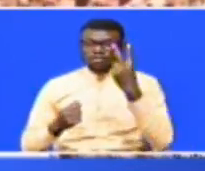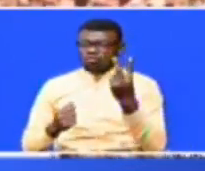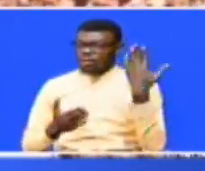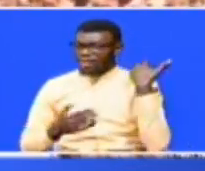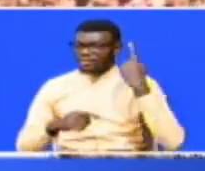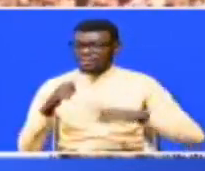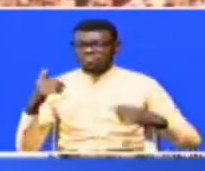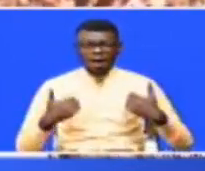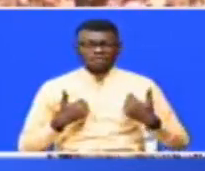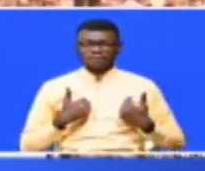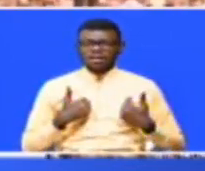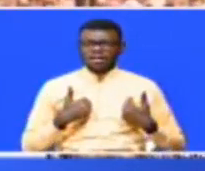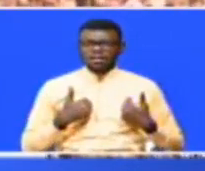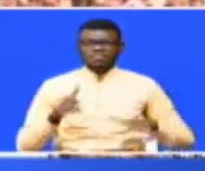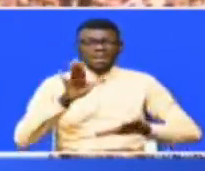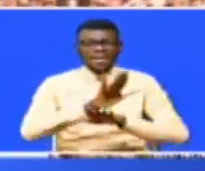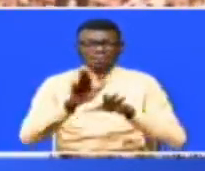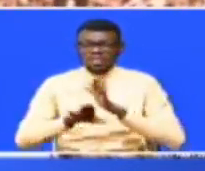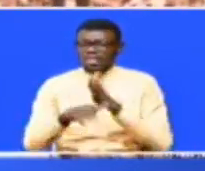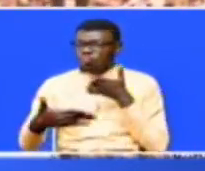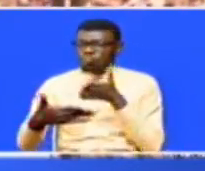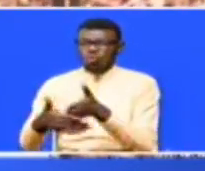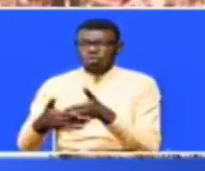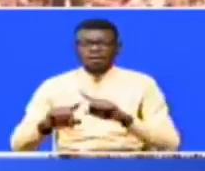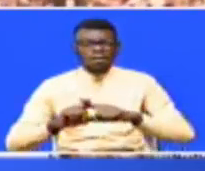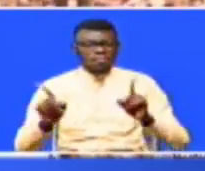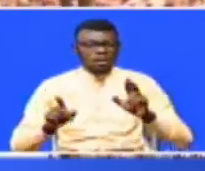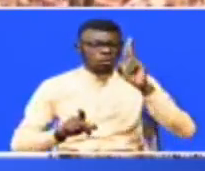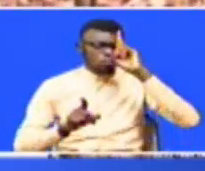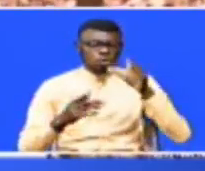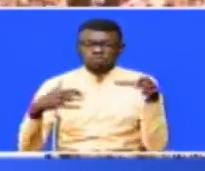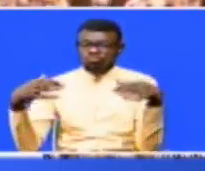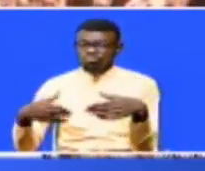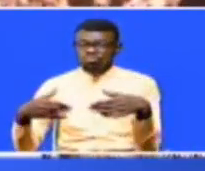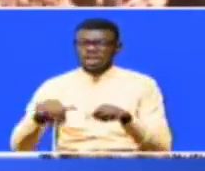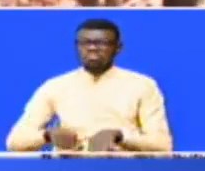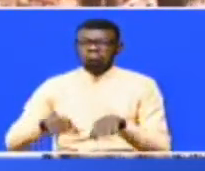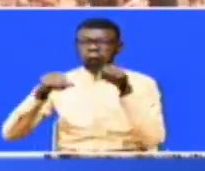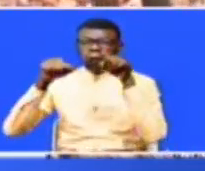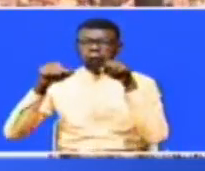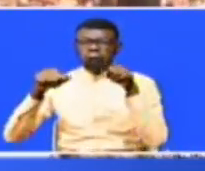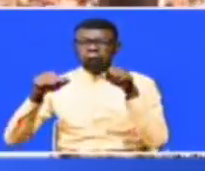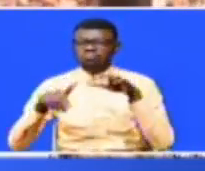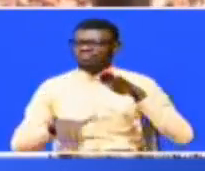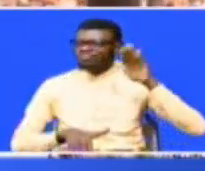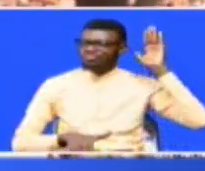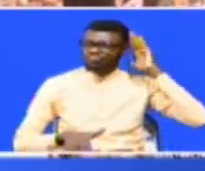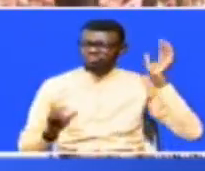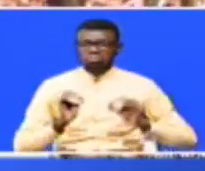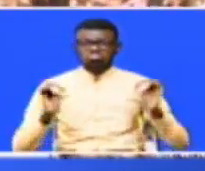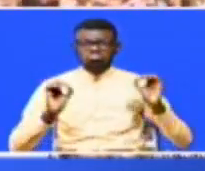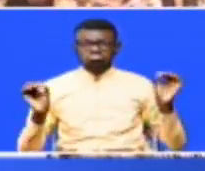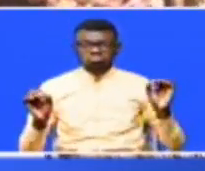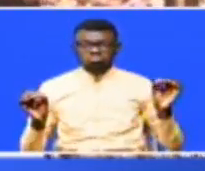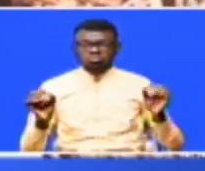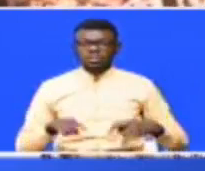jana kusimamisha kila kitu, lakini wakuu wa polisi walikataa kabisa kusikiza na kufuata, na